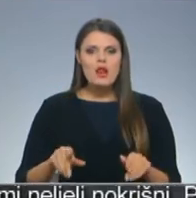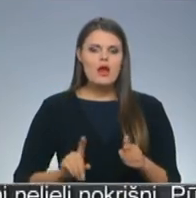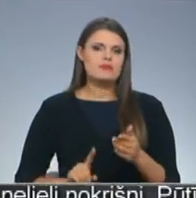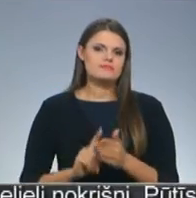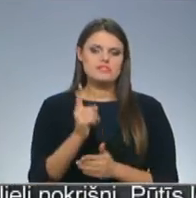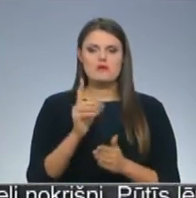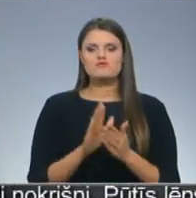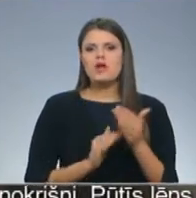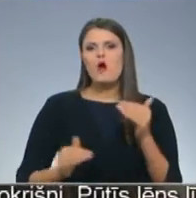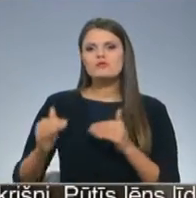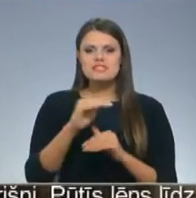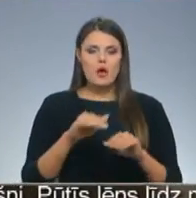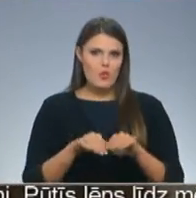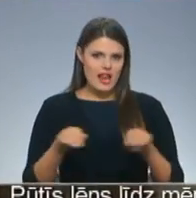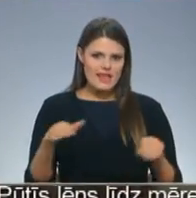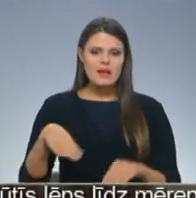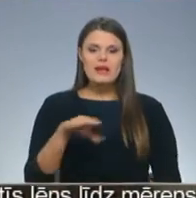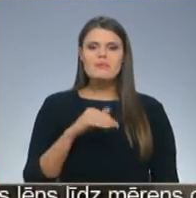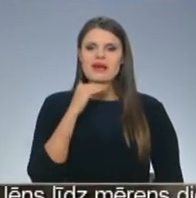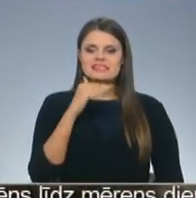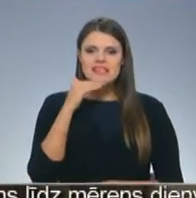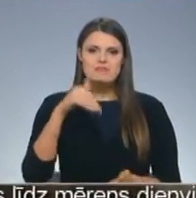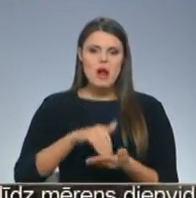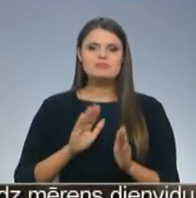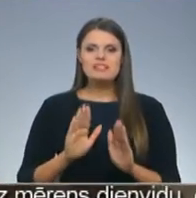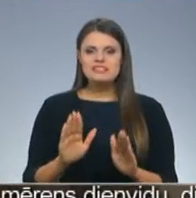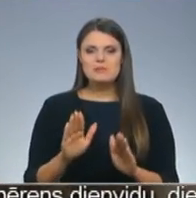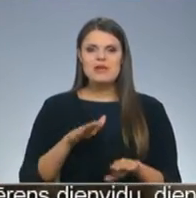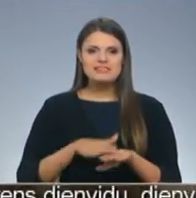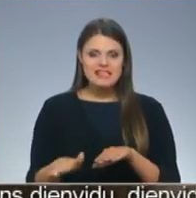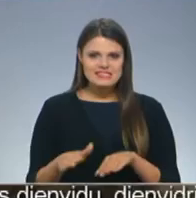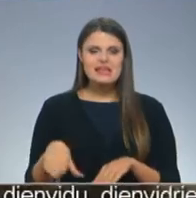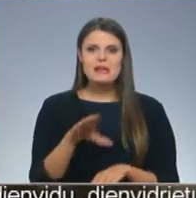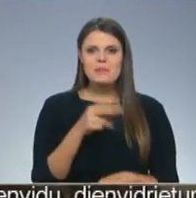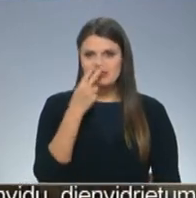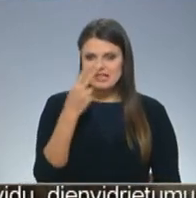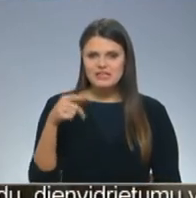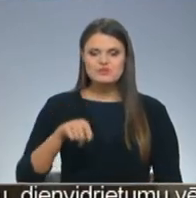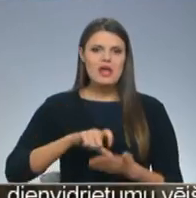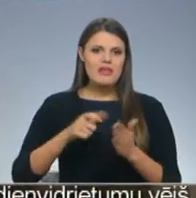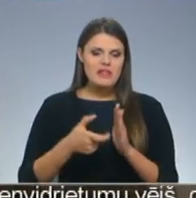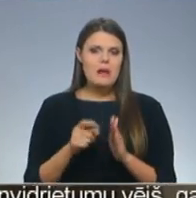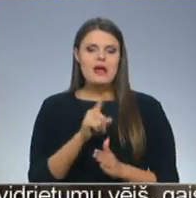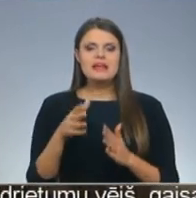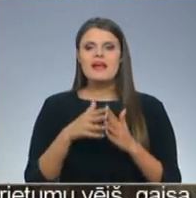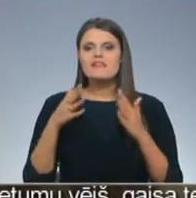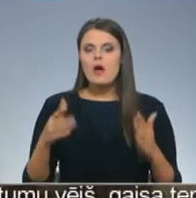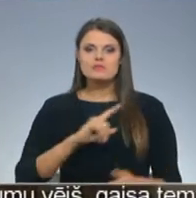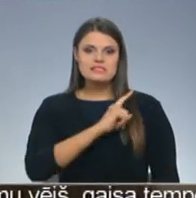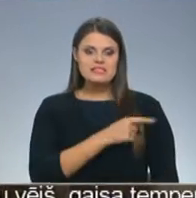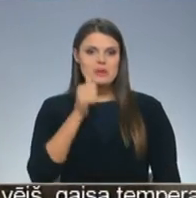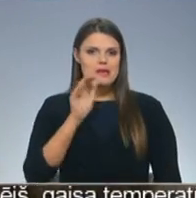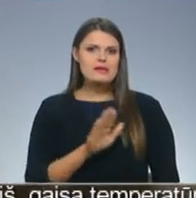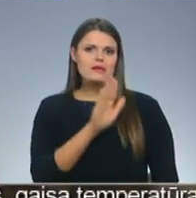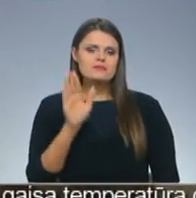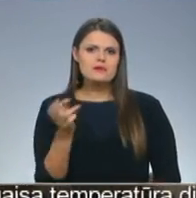līmeni. Mēs negribam apstāties pie sasniegtā, mēs redzam potenciālu šai telpai, jo kaut vai ikdienā redzot, cik daudz